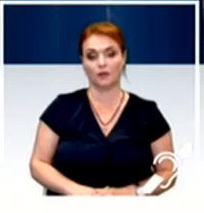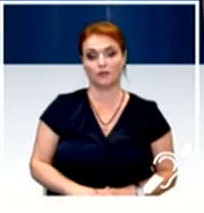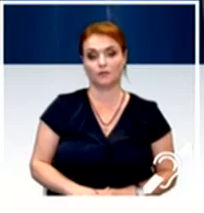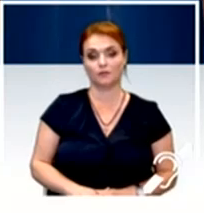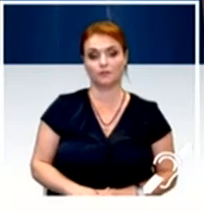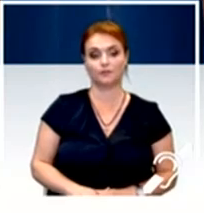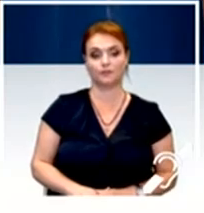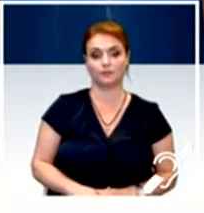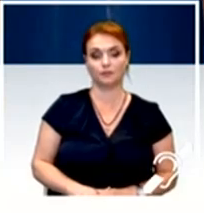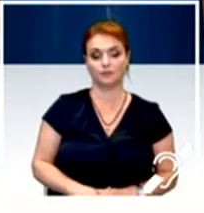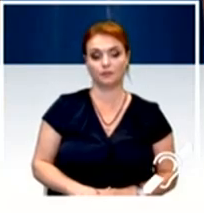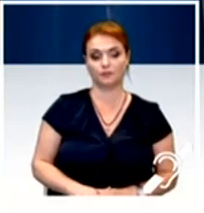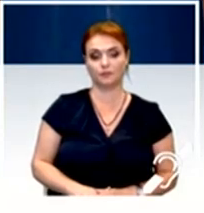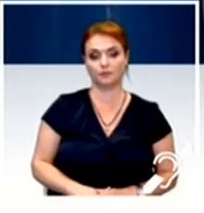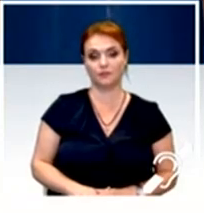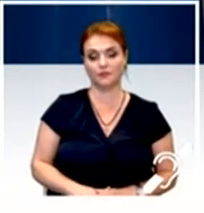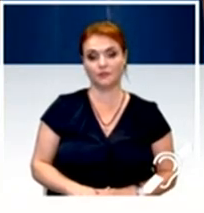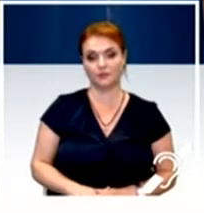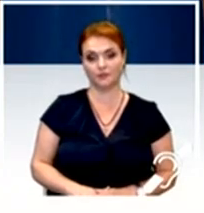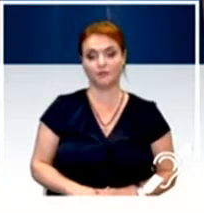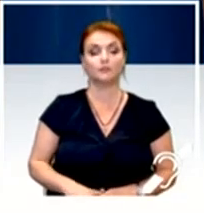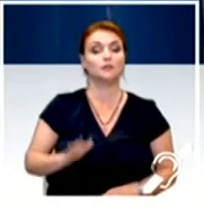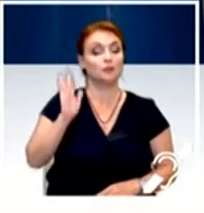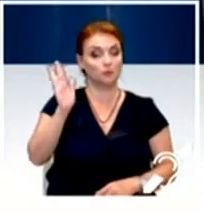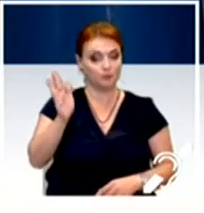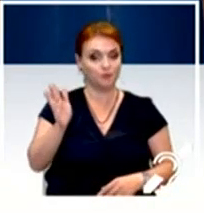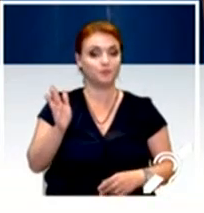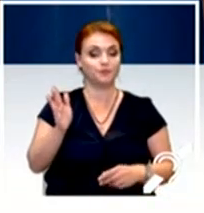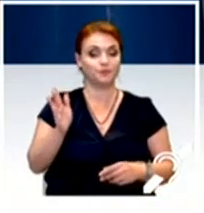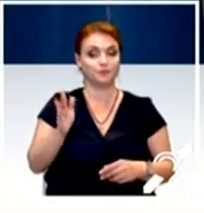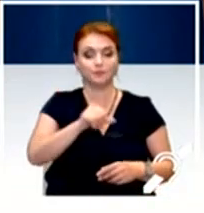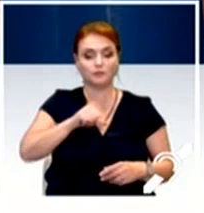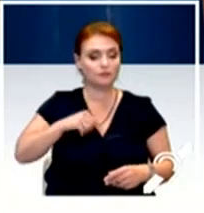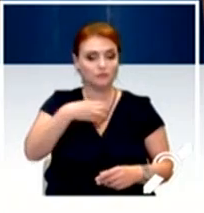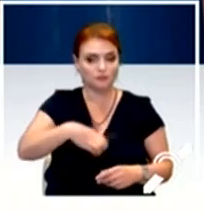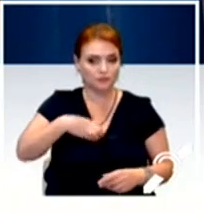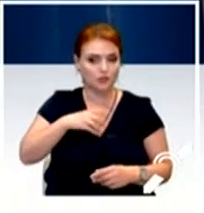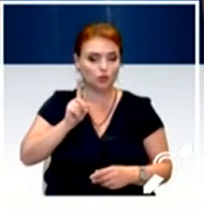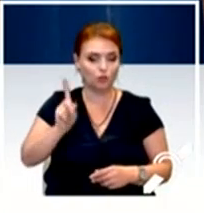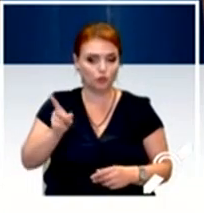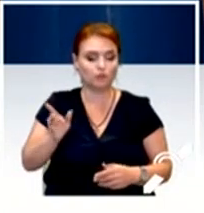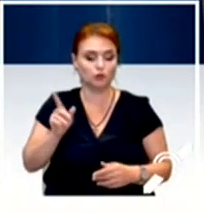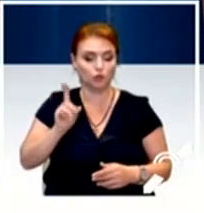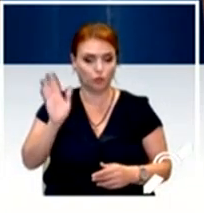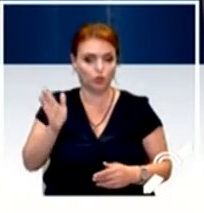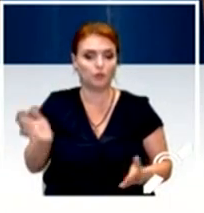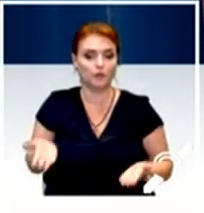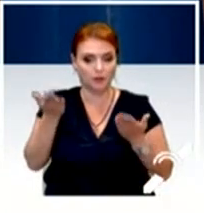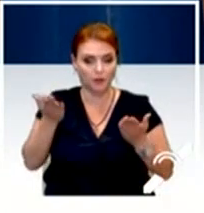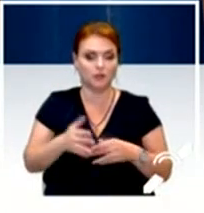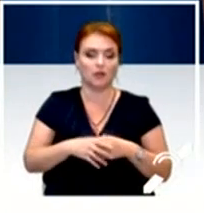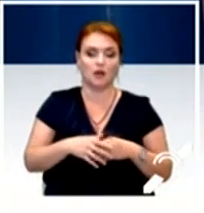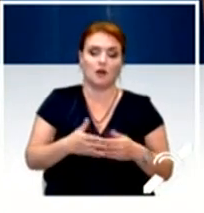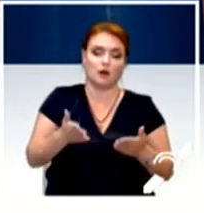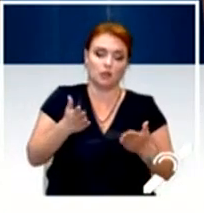mod principal, ne vom focusa pe parte ce se referă la eficiența